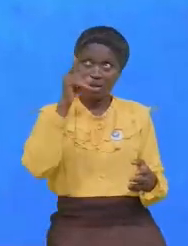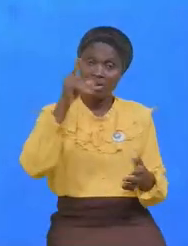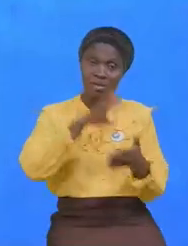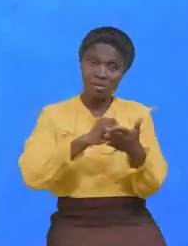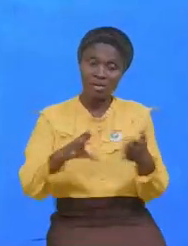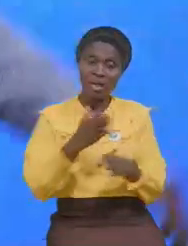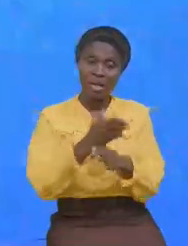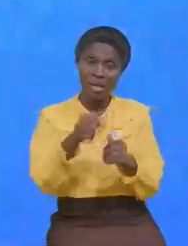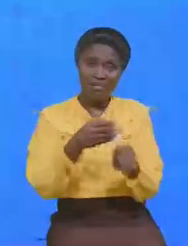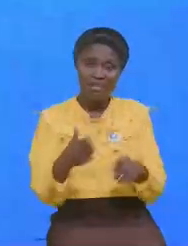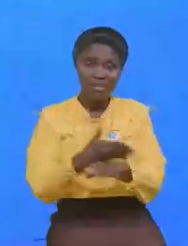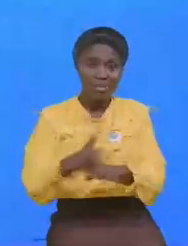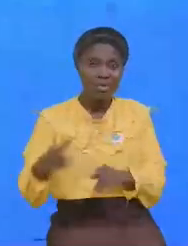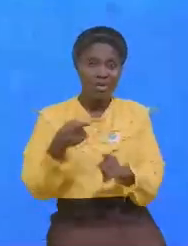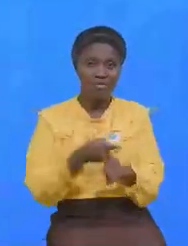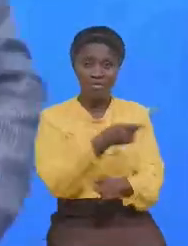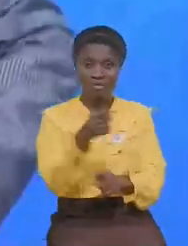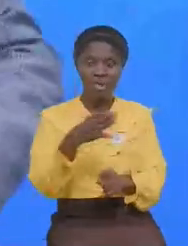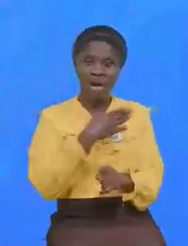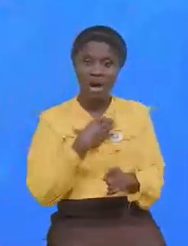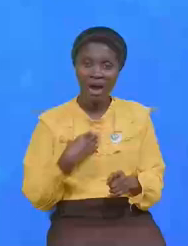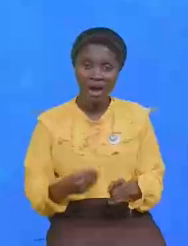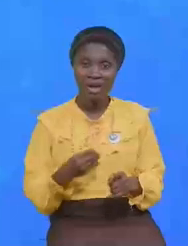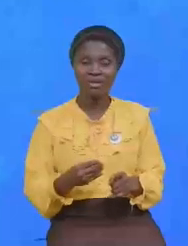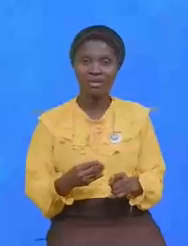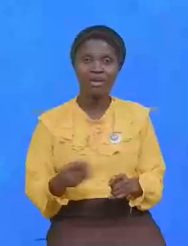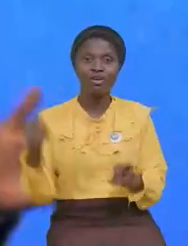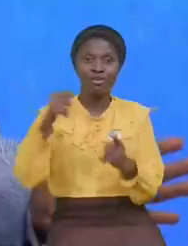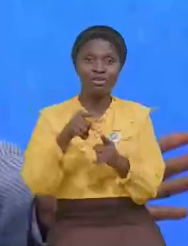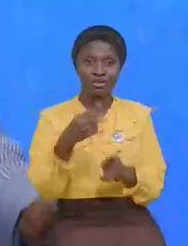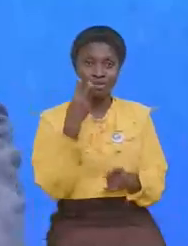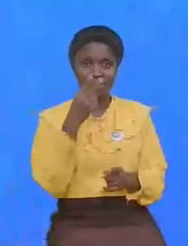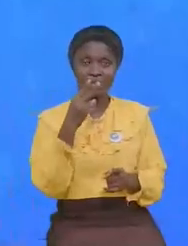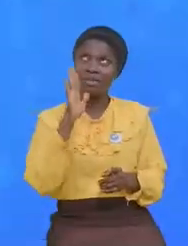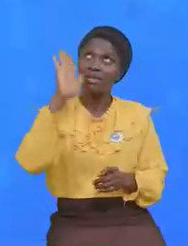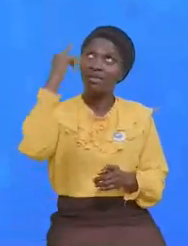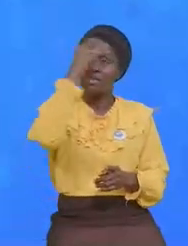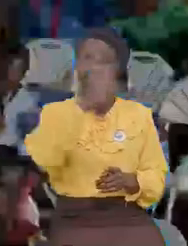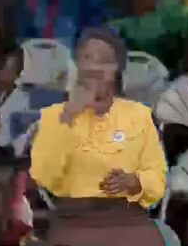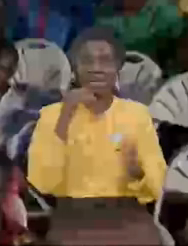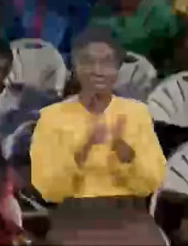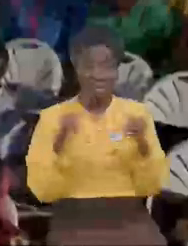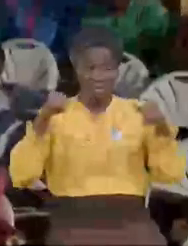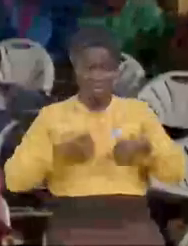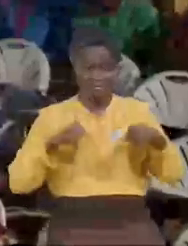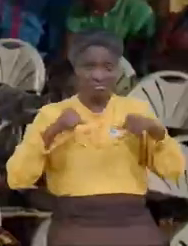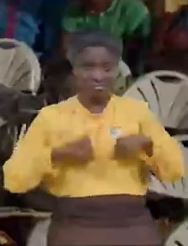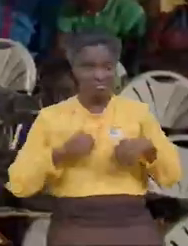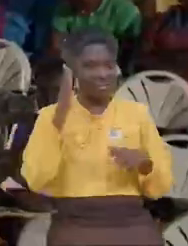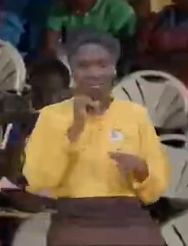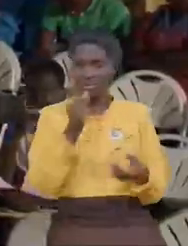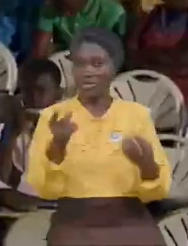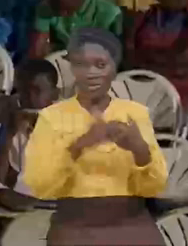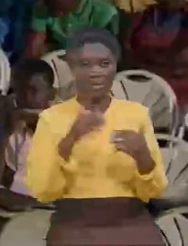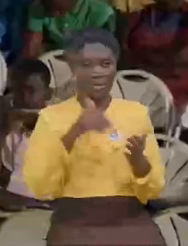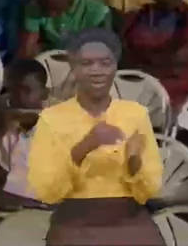allez décider de venir au Seigneur Jésus-Christ? Il ôtera tout de vous. Et comme vous allez jusqu'à